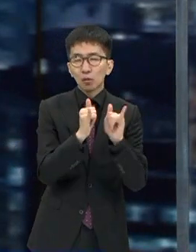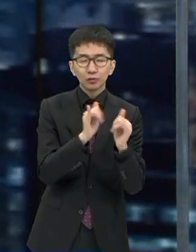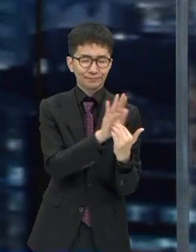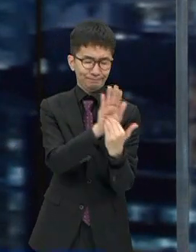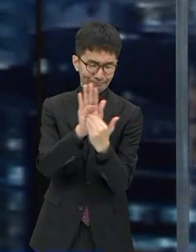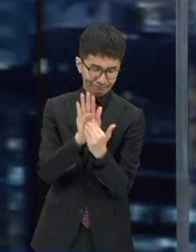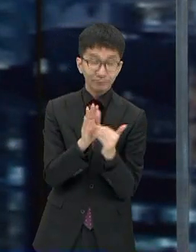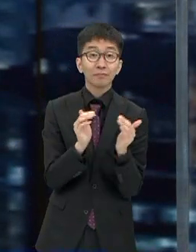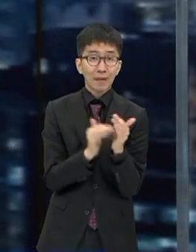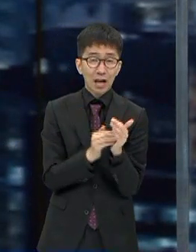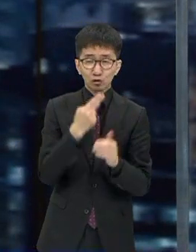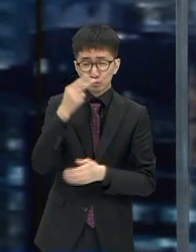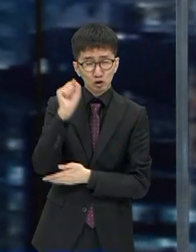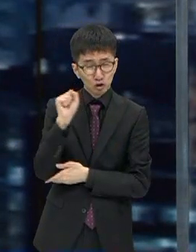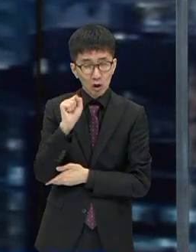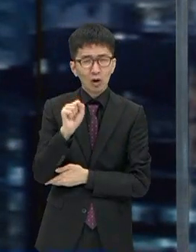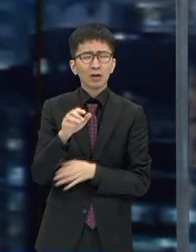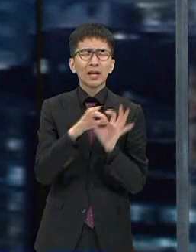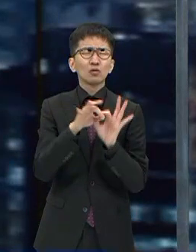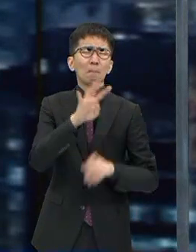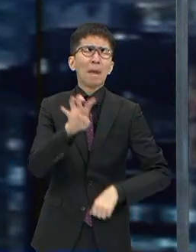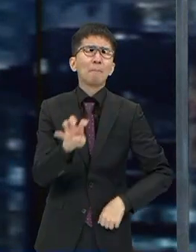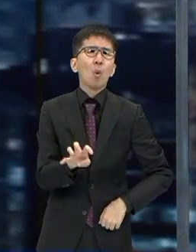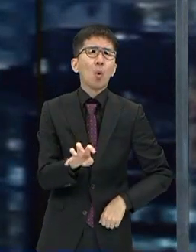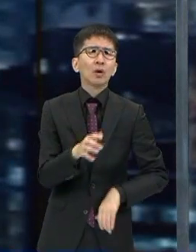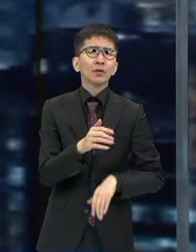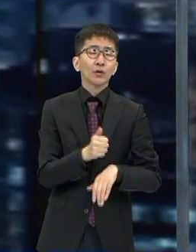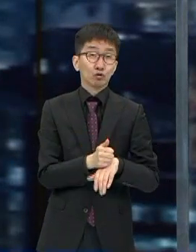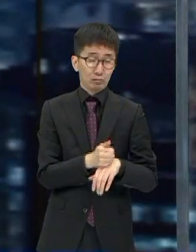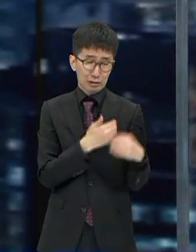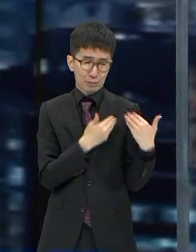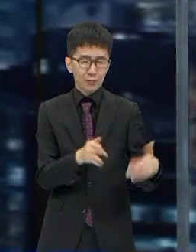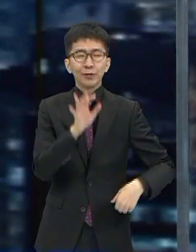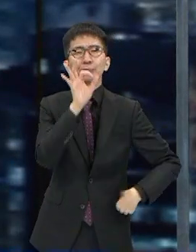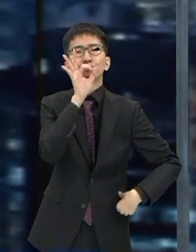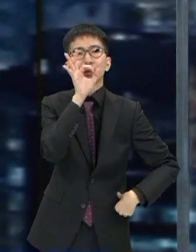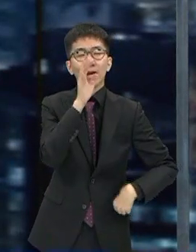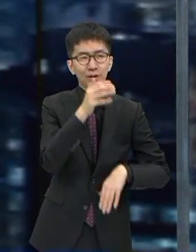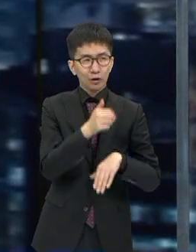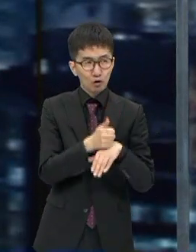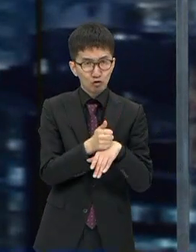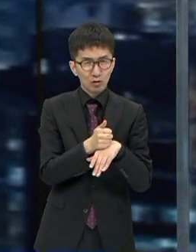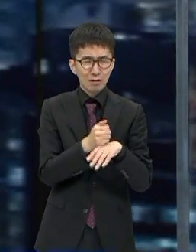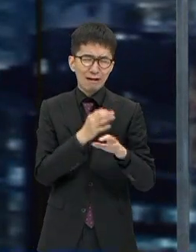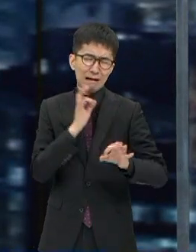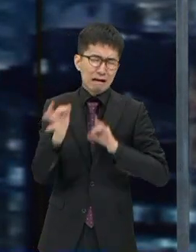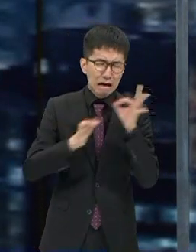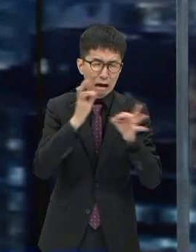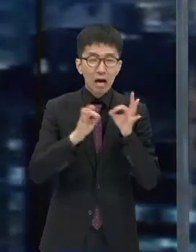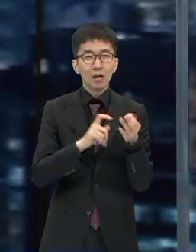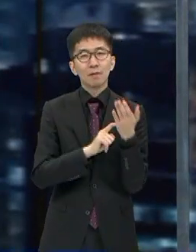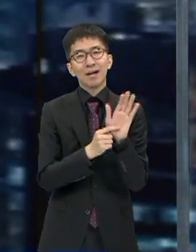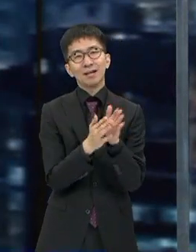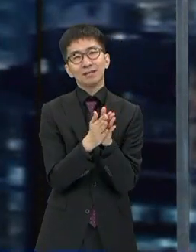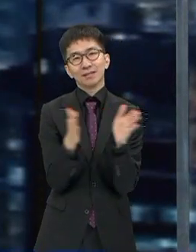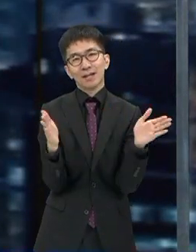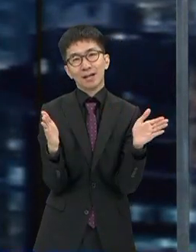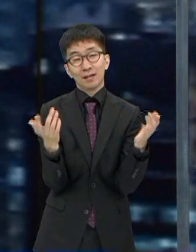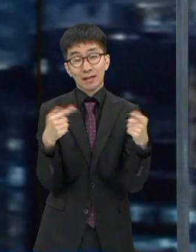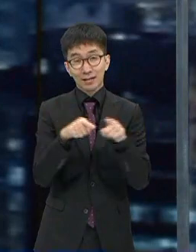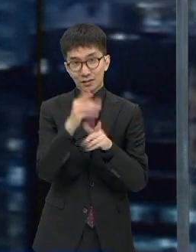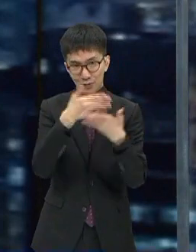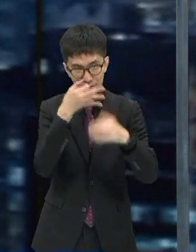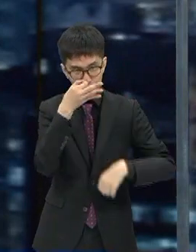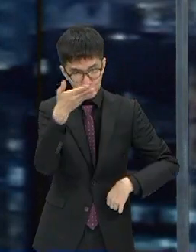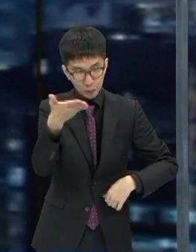않았는데 음주운전 계속 반복되자 지켜볼 수만은 없다면서 이 목소리를 내기 시작했다고 밝혔습니다. 네. 함께